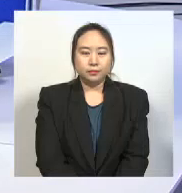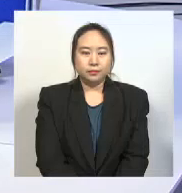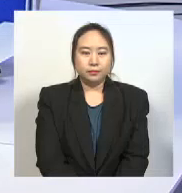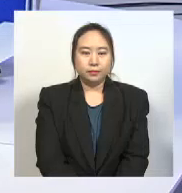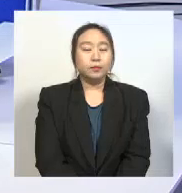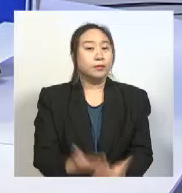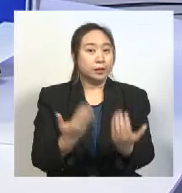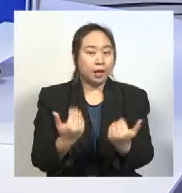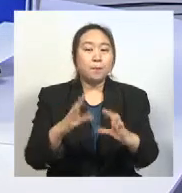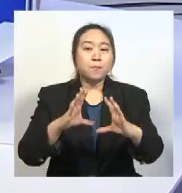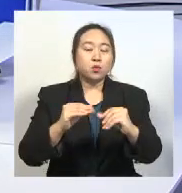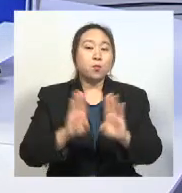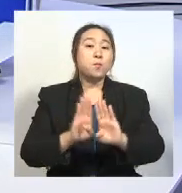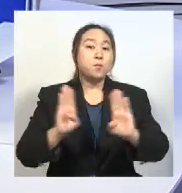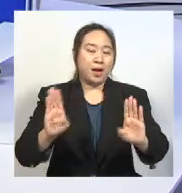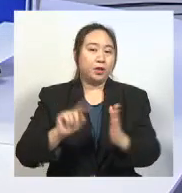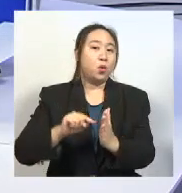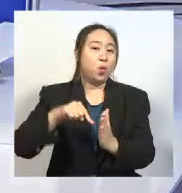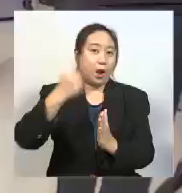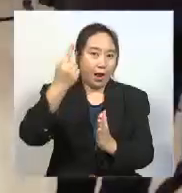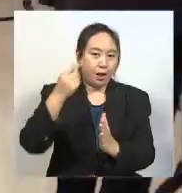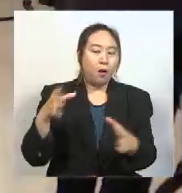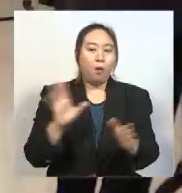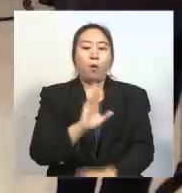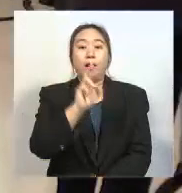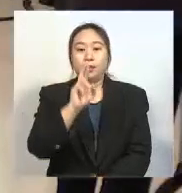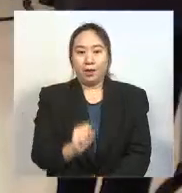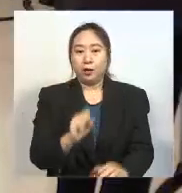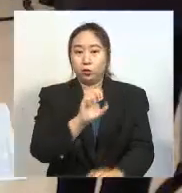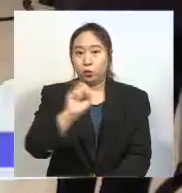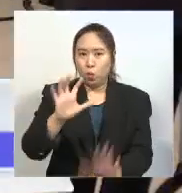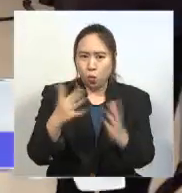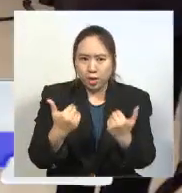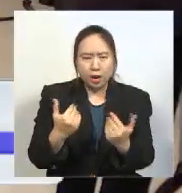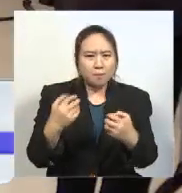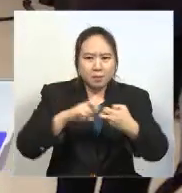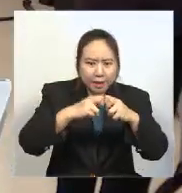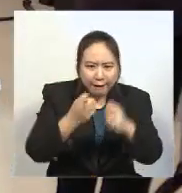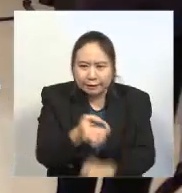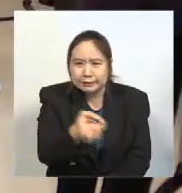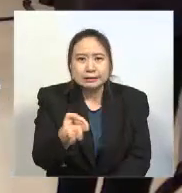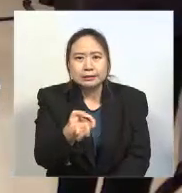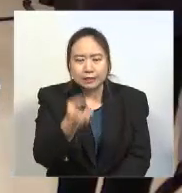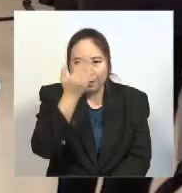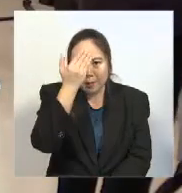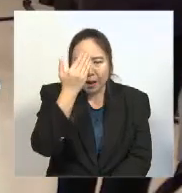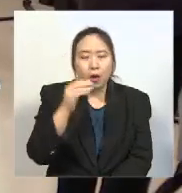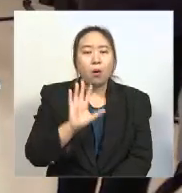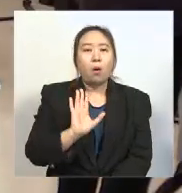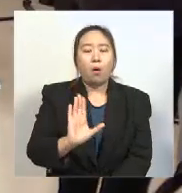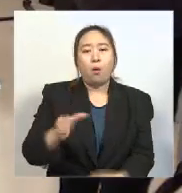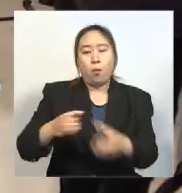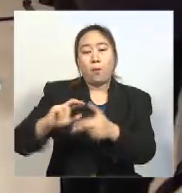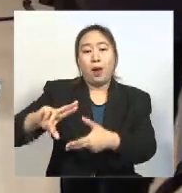ในช่วงแรกของการเปิดประชุมนัดพิเศษของสภาผู้แทนราษฎรในวันนี้มีความวุ่นวายเกิดขึ้นเล็กน้อยนะครับเพราะว่าส.ส.ของพรรคพลังประช